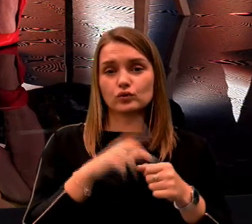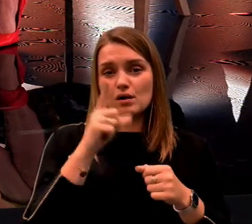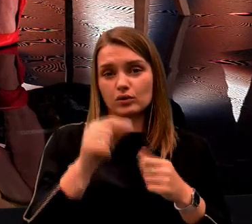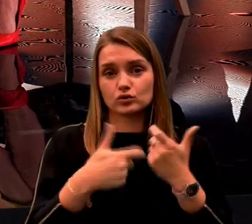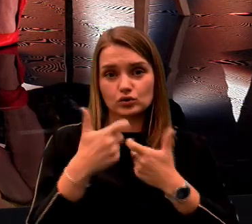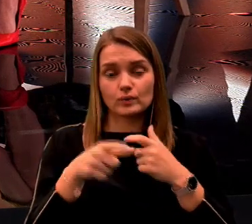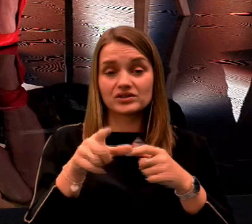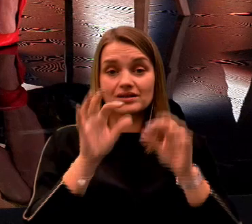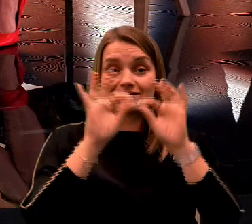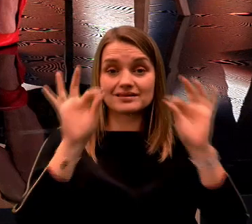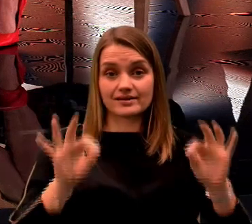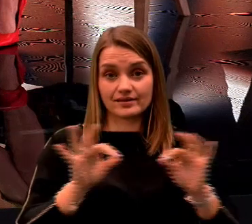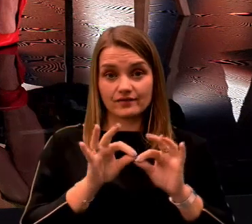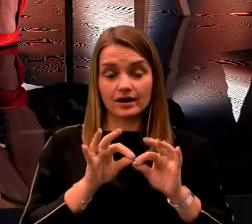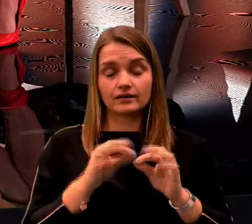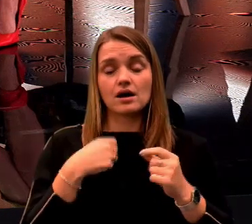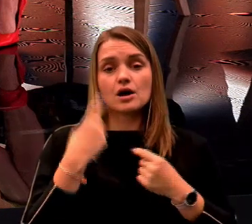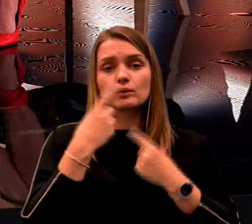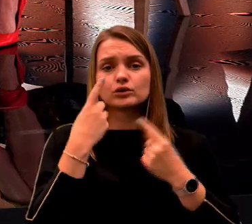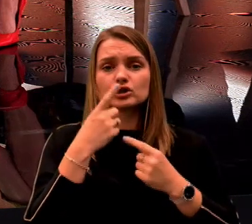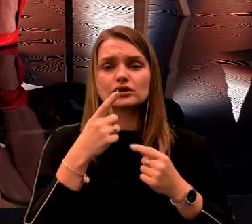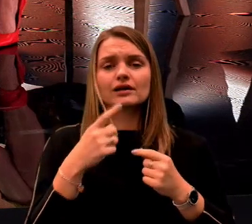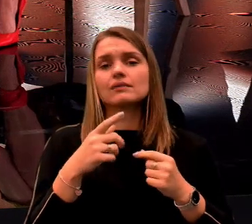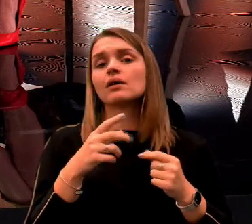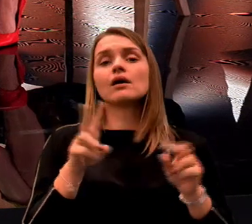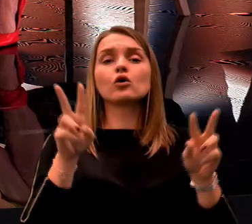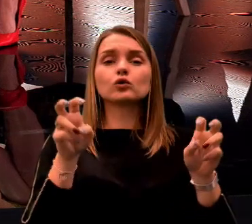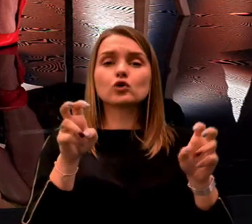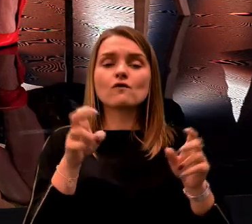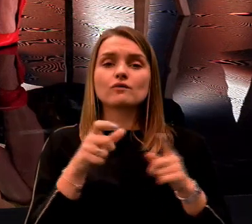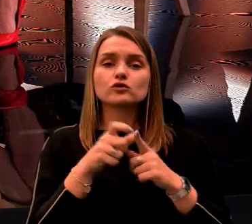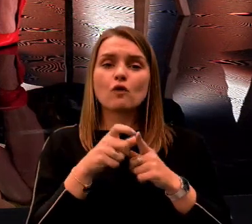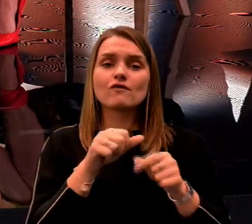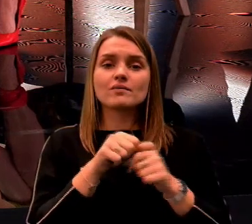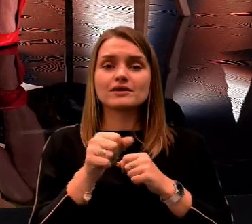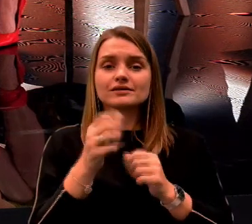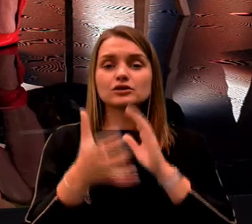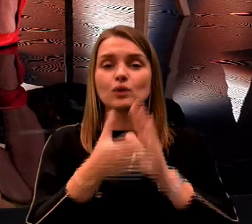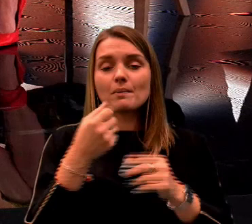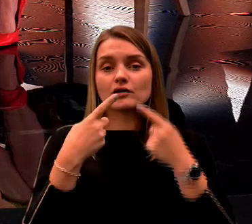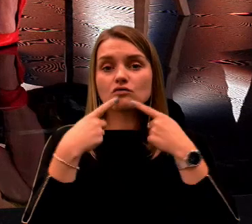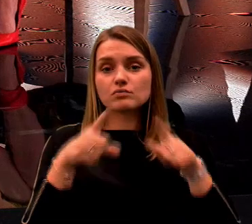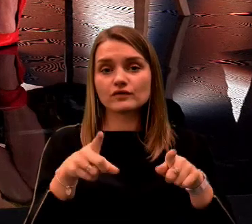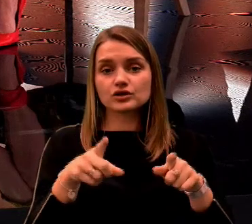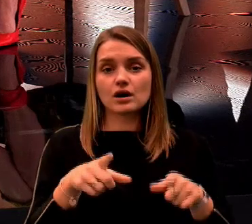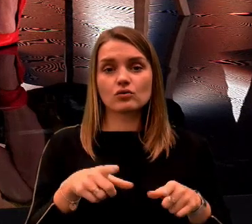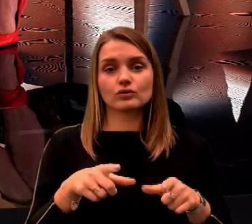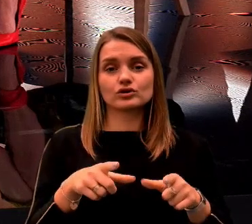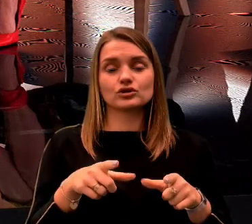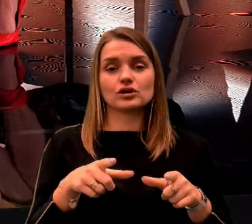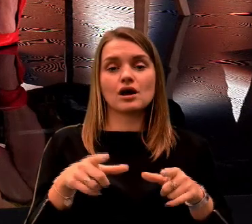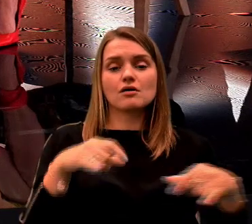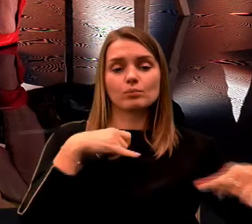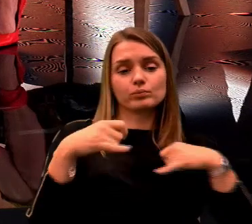myślę, że kluczowym tutaj słowem jest złapanie poczucia odpowiedzialności i ono zarówno rządzi po